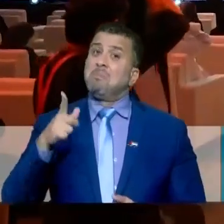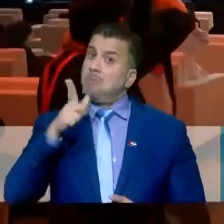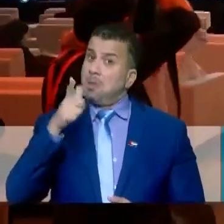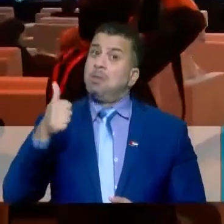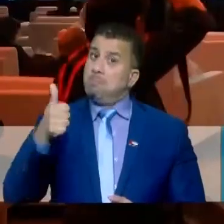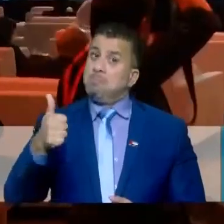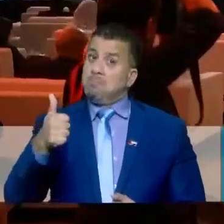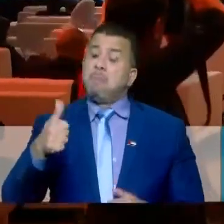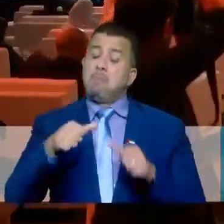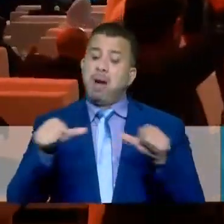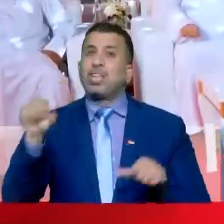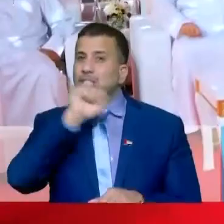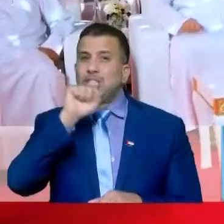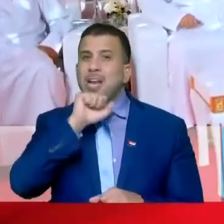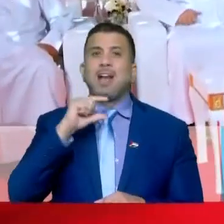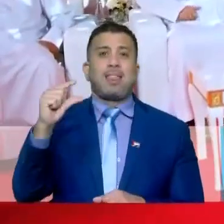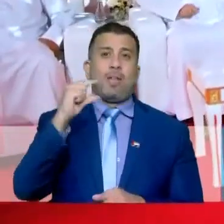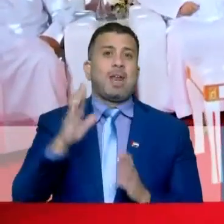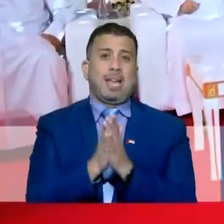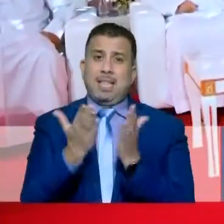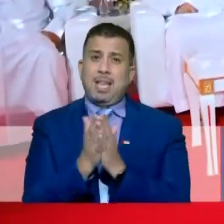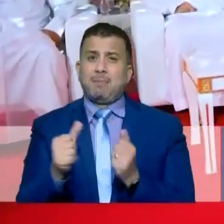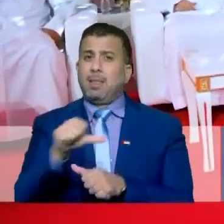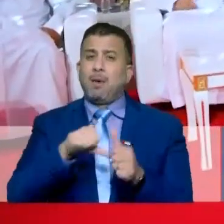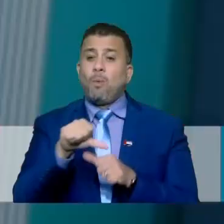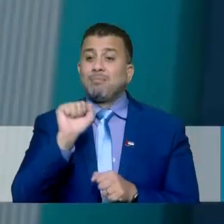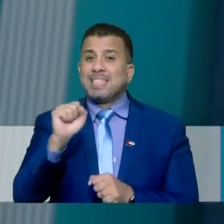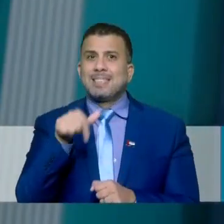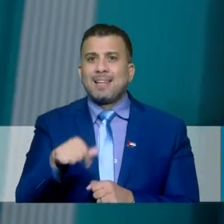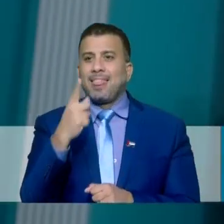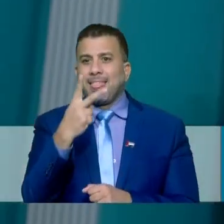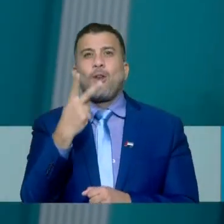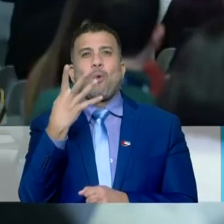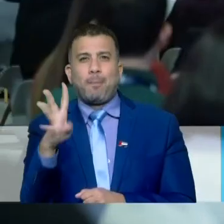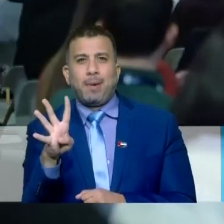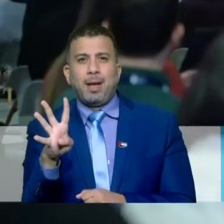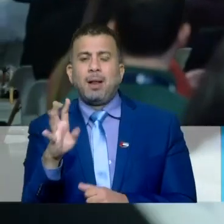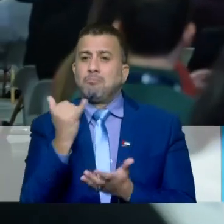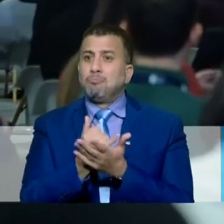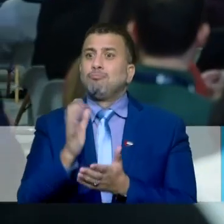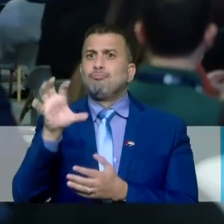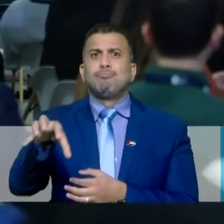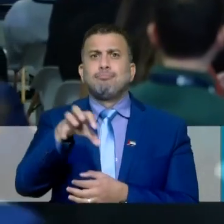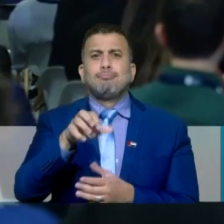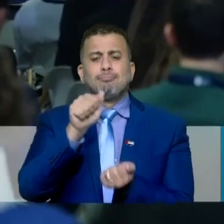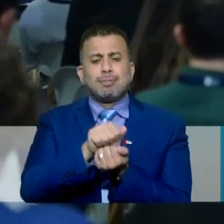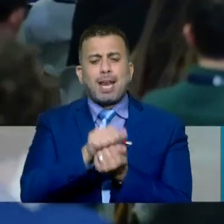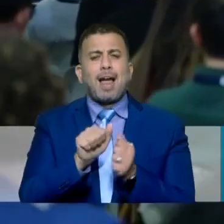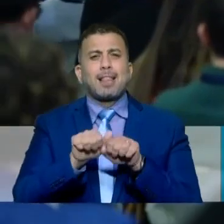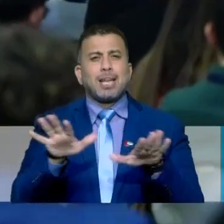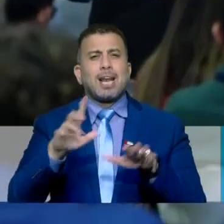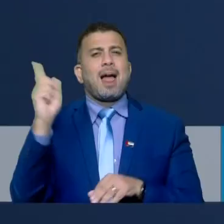التي نالها معرض الشارقه الدولي للكتاب في دورته الانيه من الجهات الم المعنيه بصناعات النشر